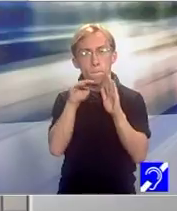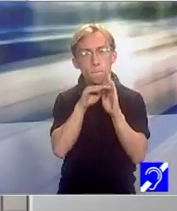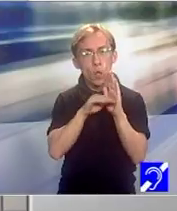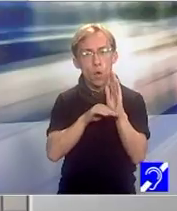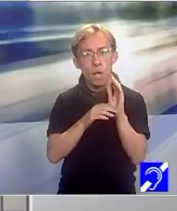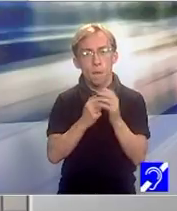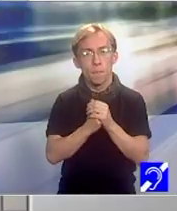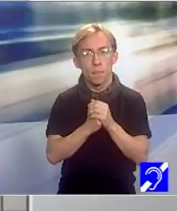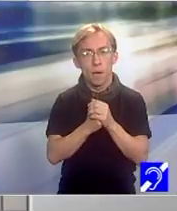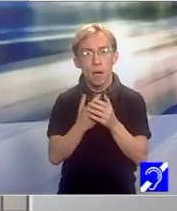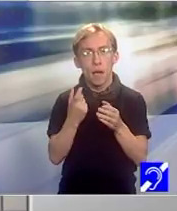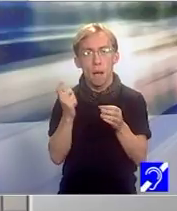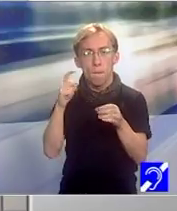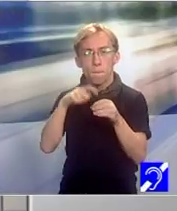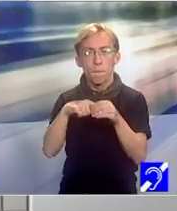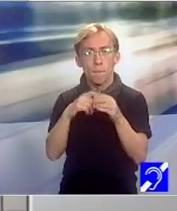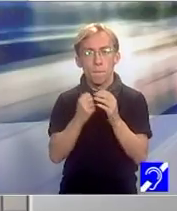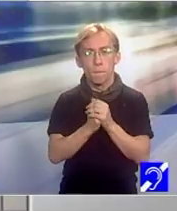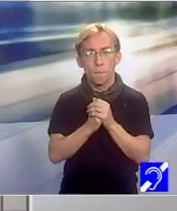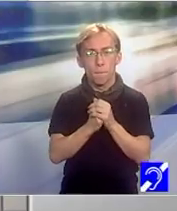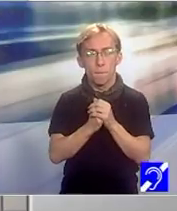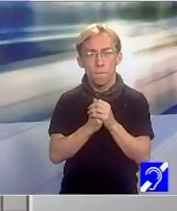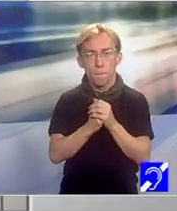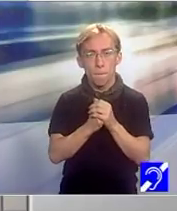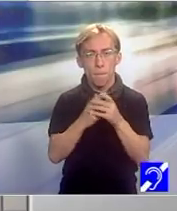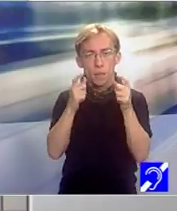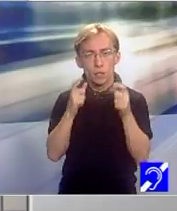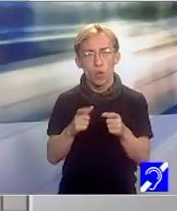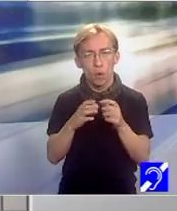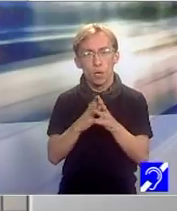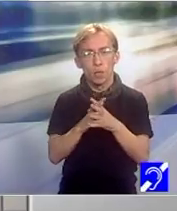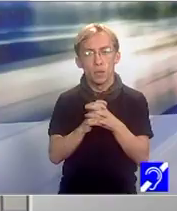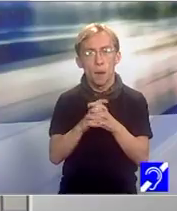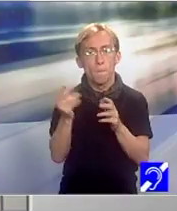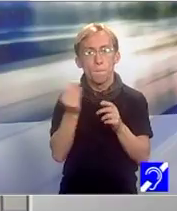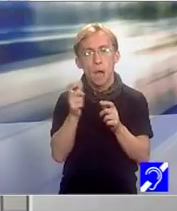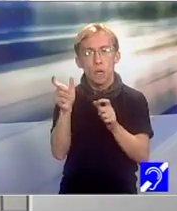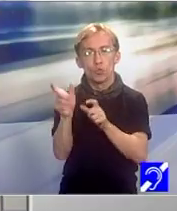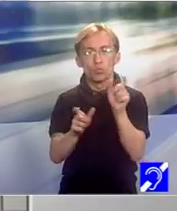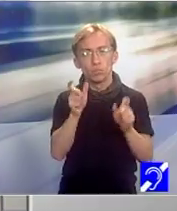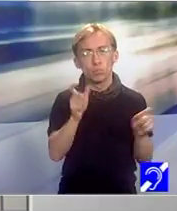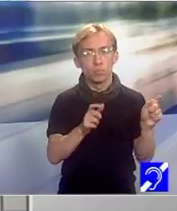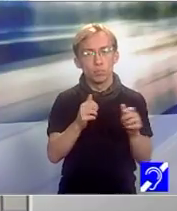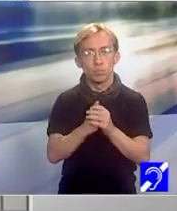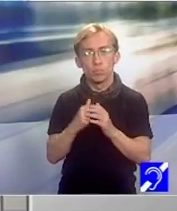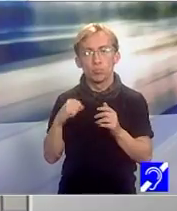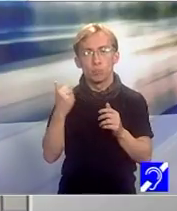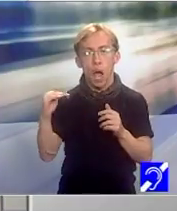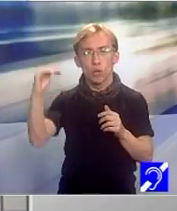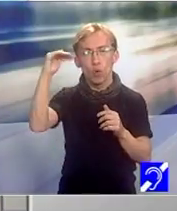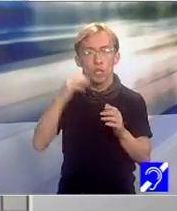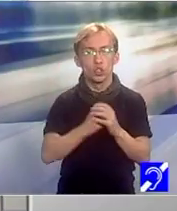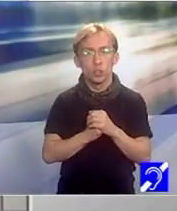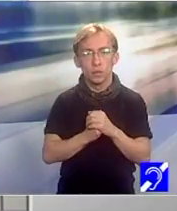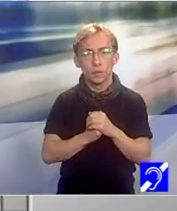fi implementate specifice în zona sexualității, de exemplu, nu știu, adolescenței, protocoluri de nu